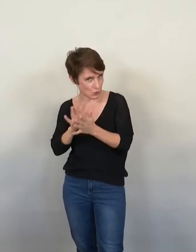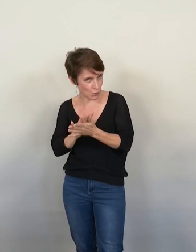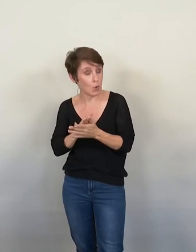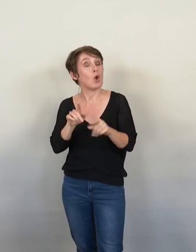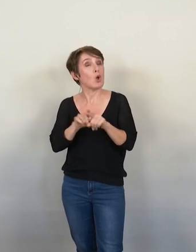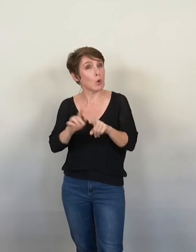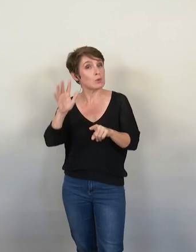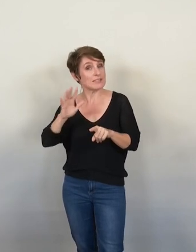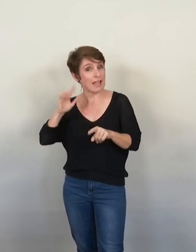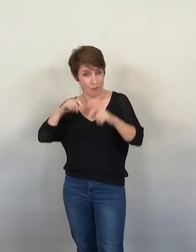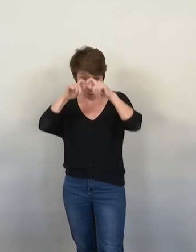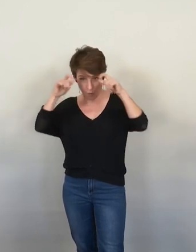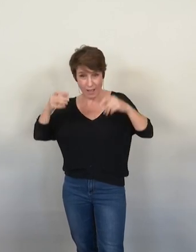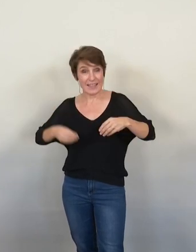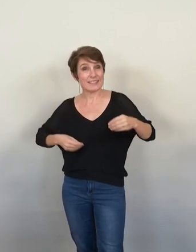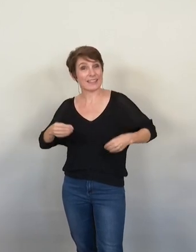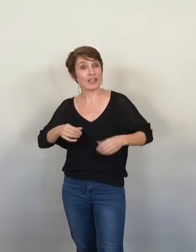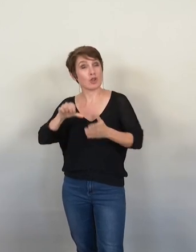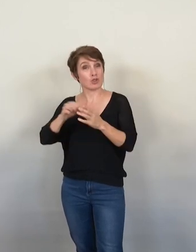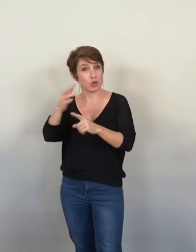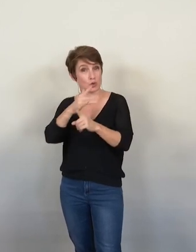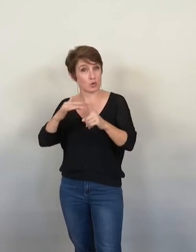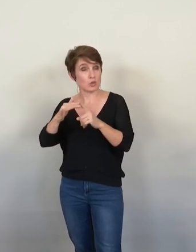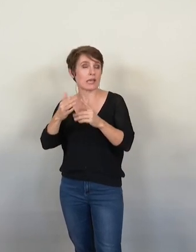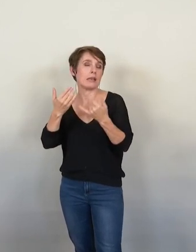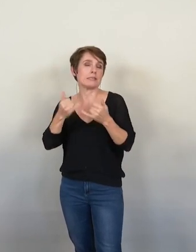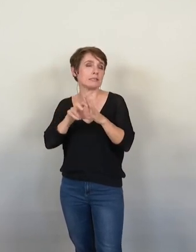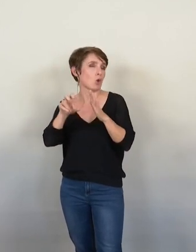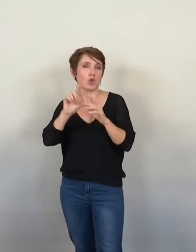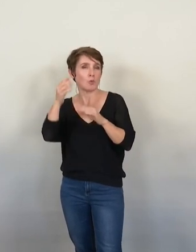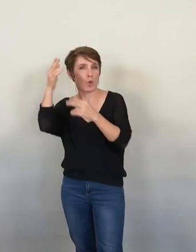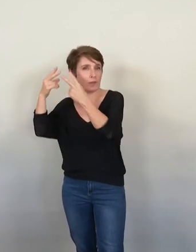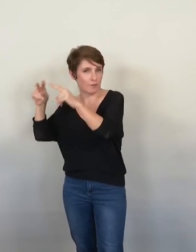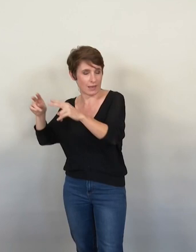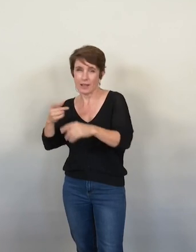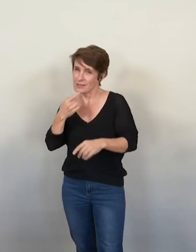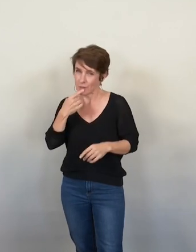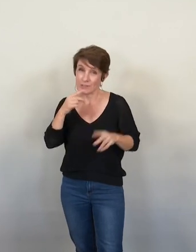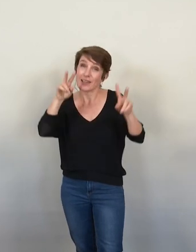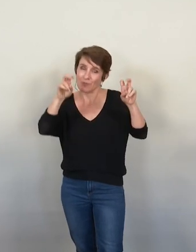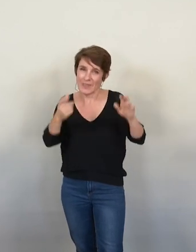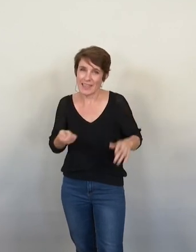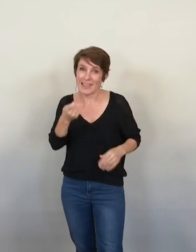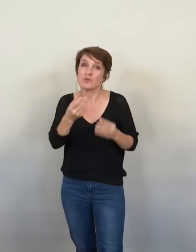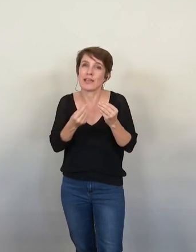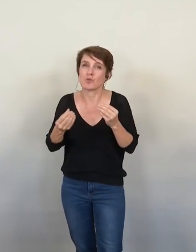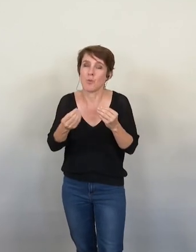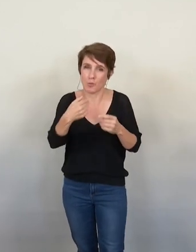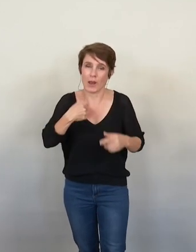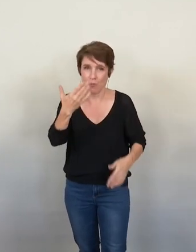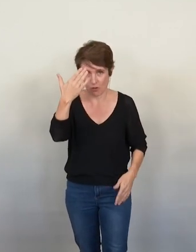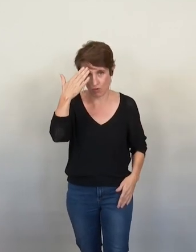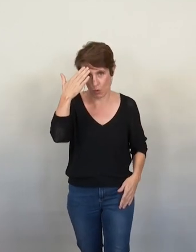et effectivement je vois bien ce qu'il en est euh mais quand il s'agit d'éducation populaire pas effectivement de centres sociaux